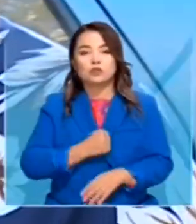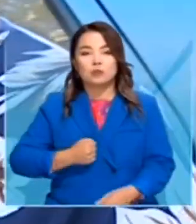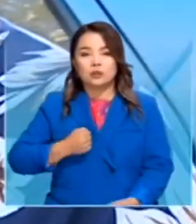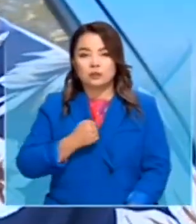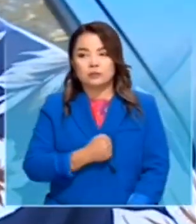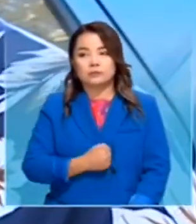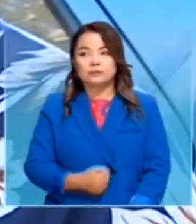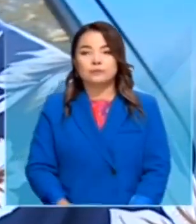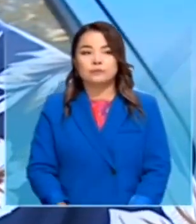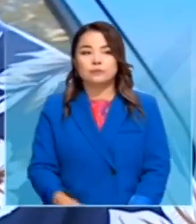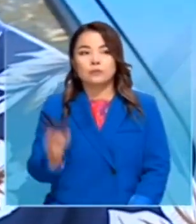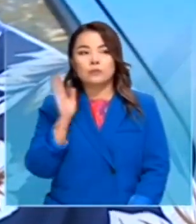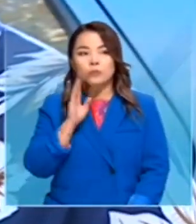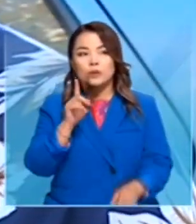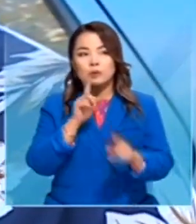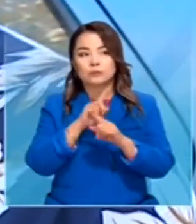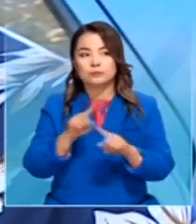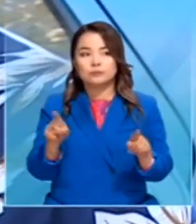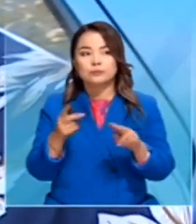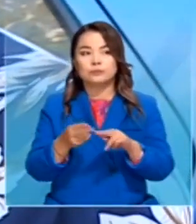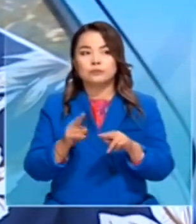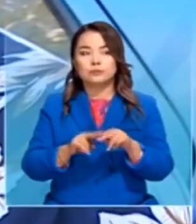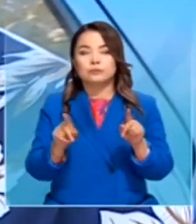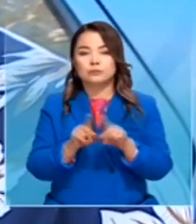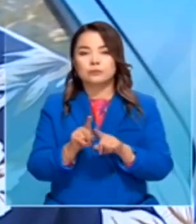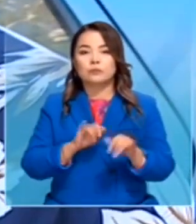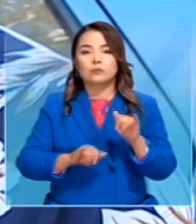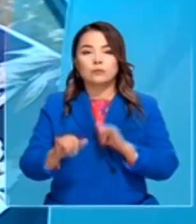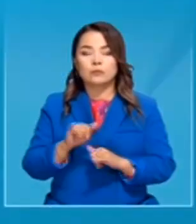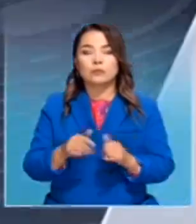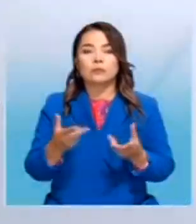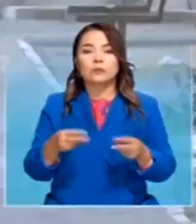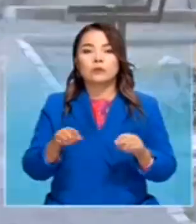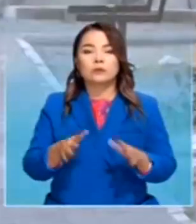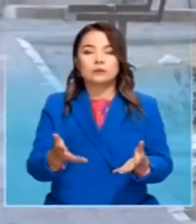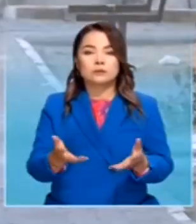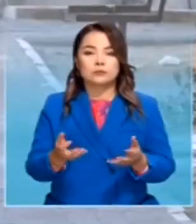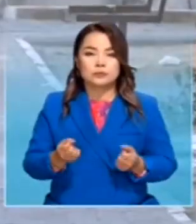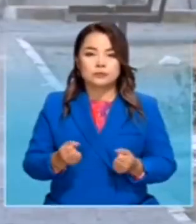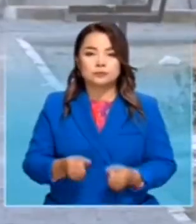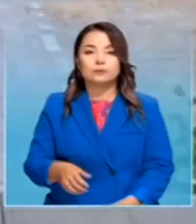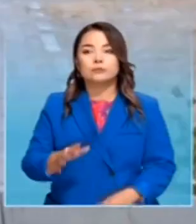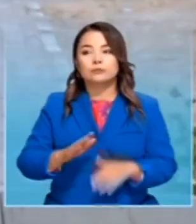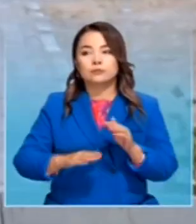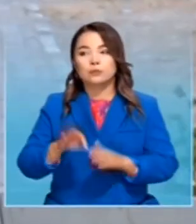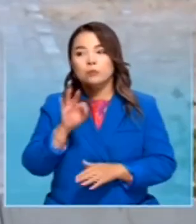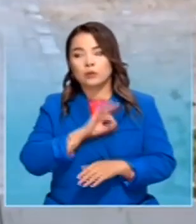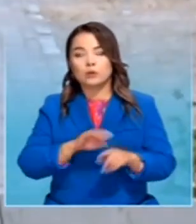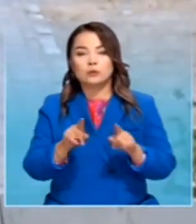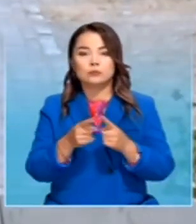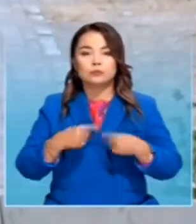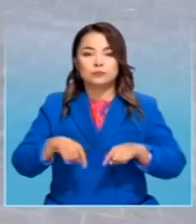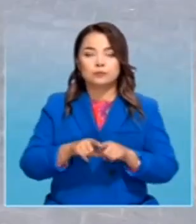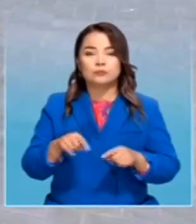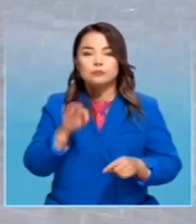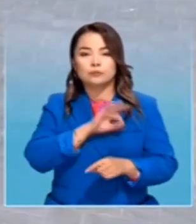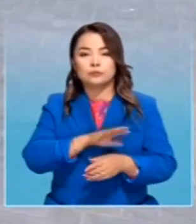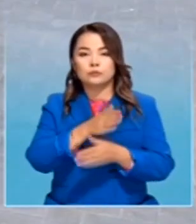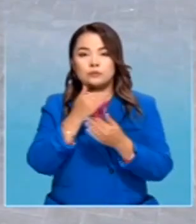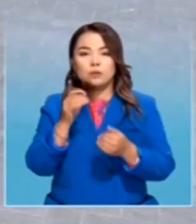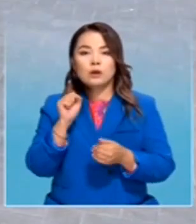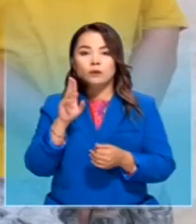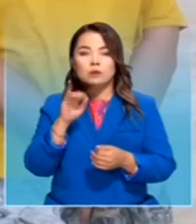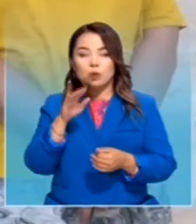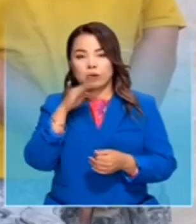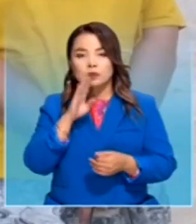Су жоқ, болмайды 15-нен бастап деп. Қайда барамыз, қайдан аламыз? Қолдаудан да, қоғамнан да тыс қалды. Ақтаулық